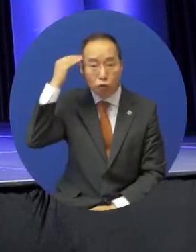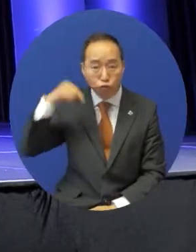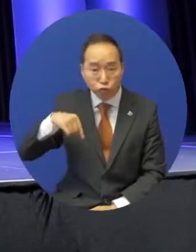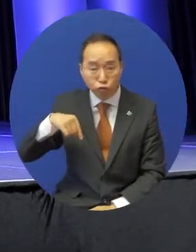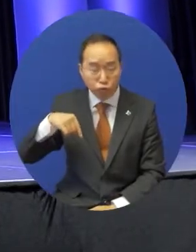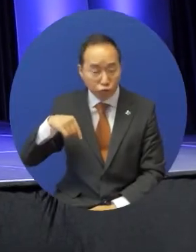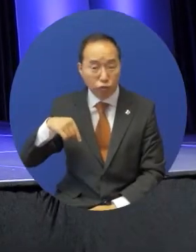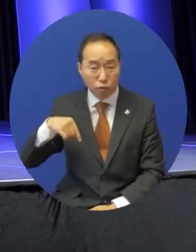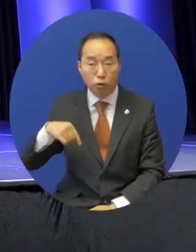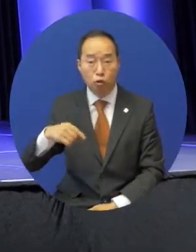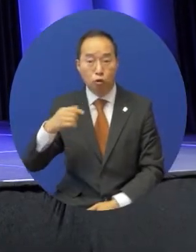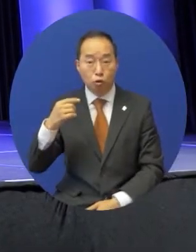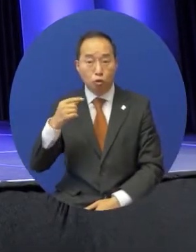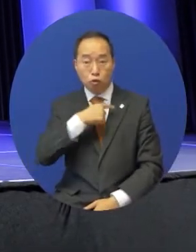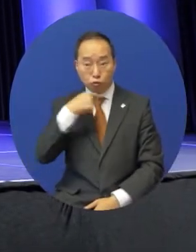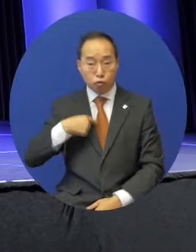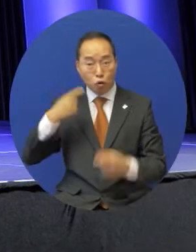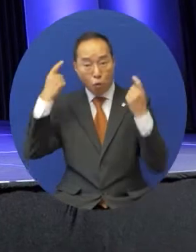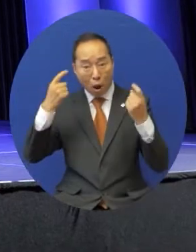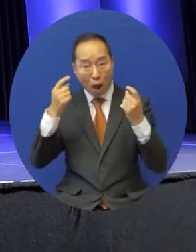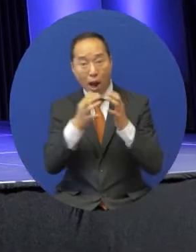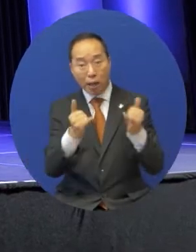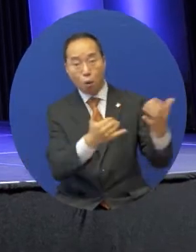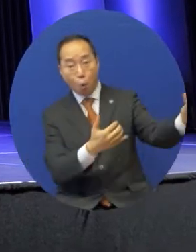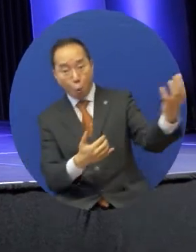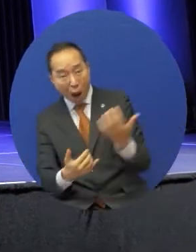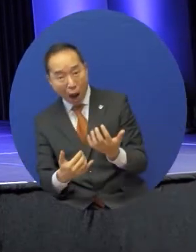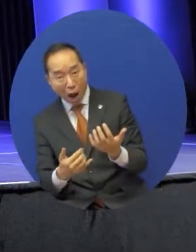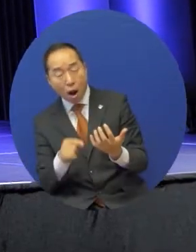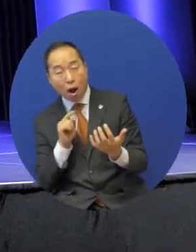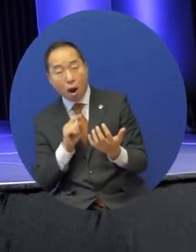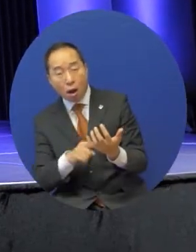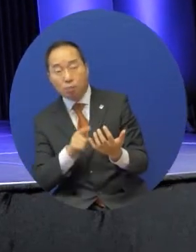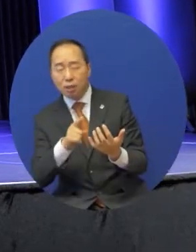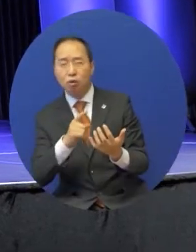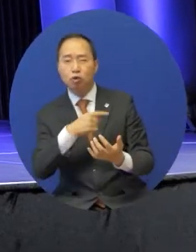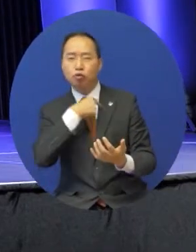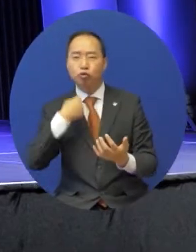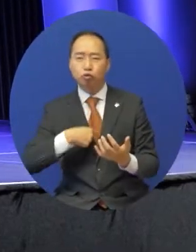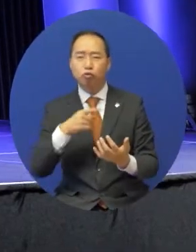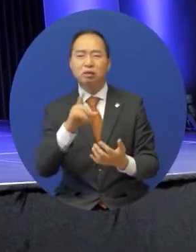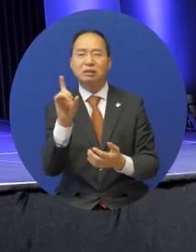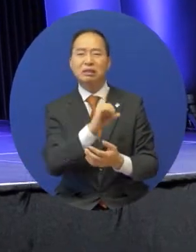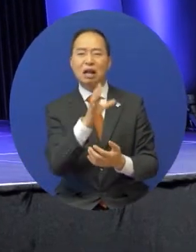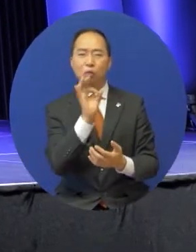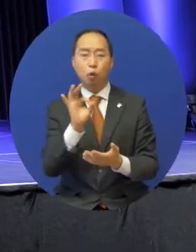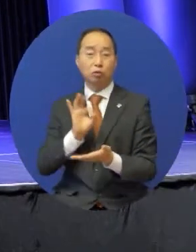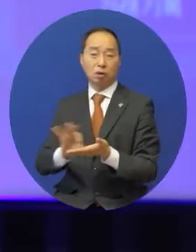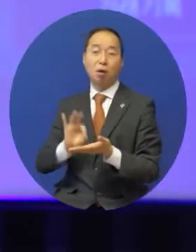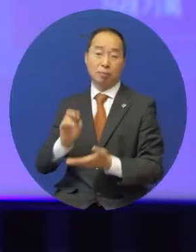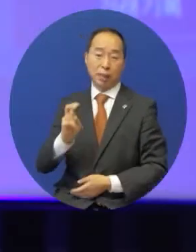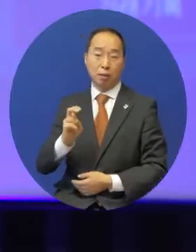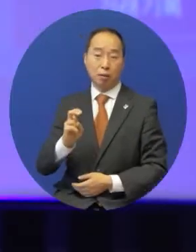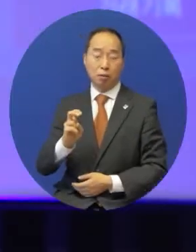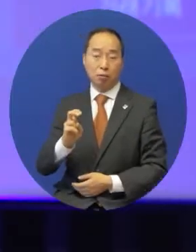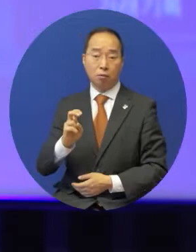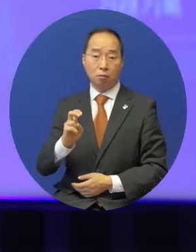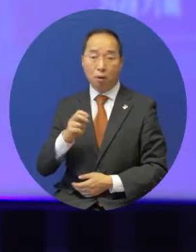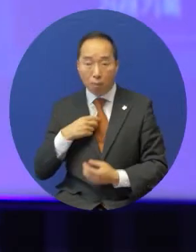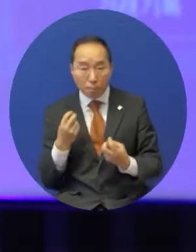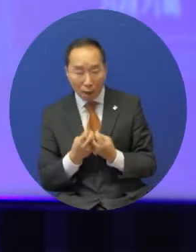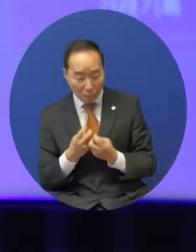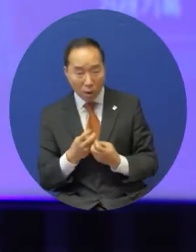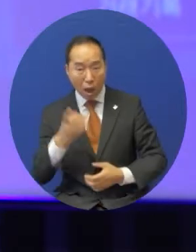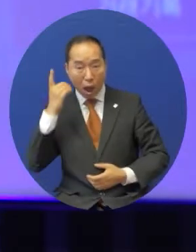그러면 이제 우리나라에서도 중국 관광객들이 오면 이런 디지털 위안화로 쓰겠죠. 그러면